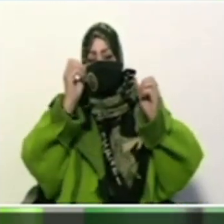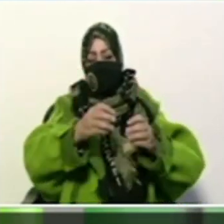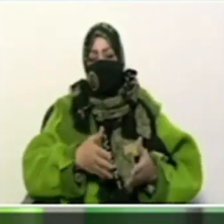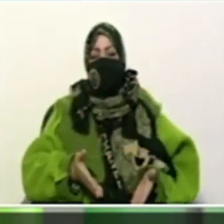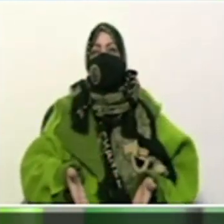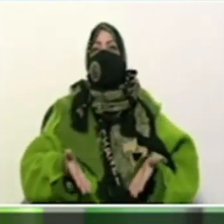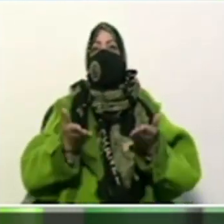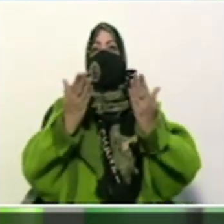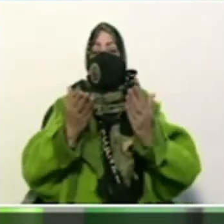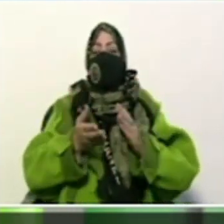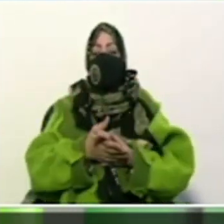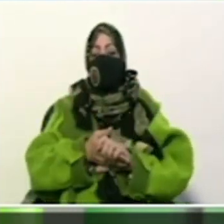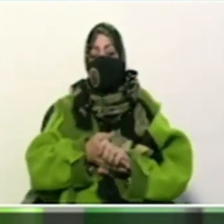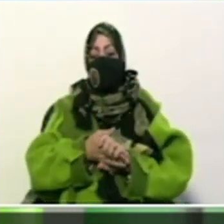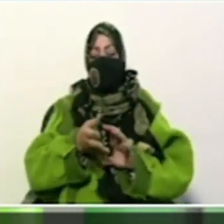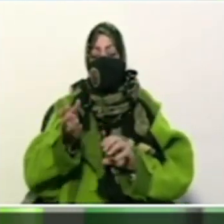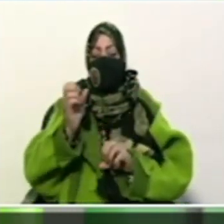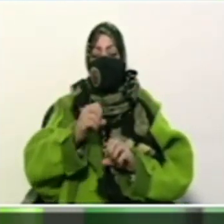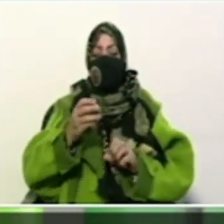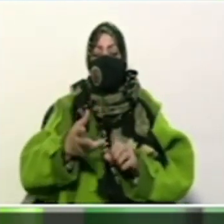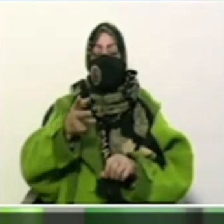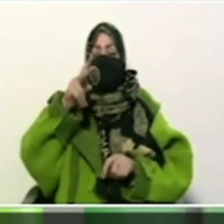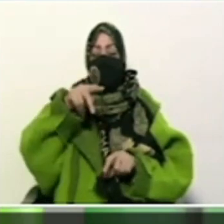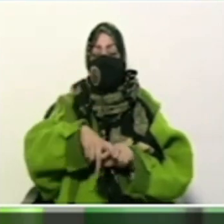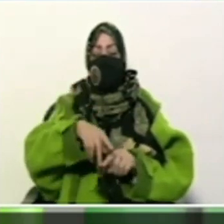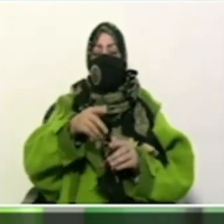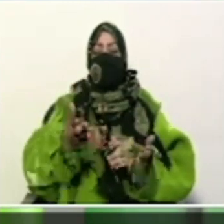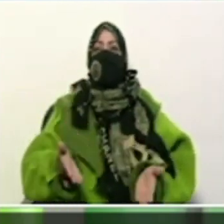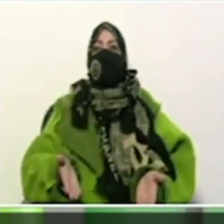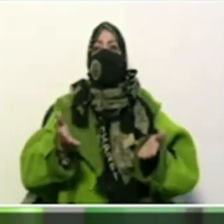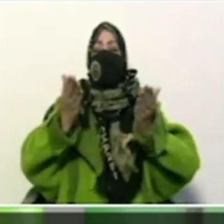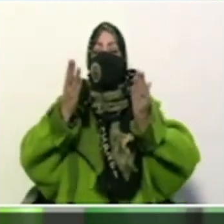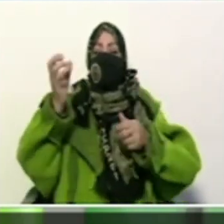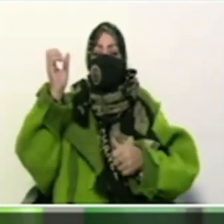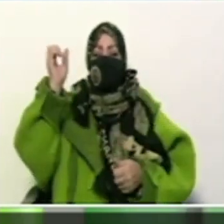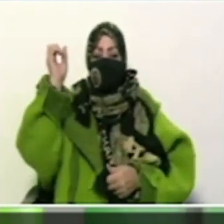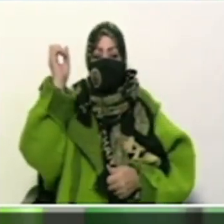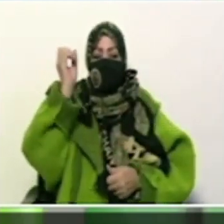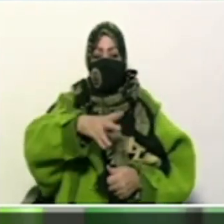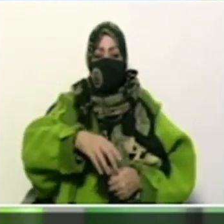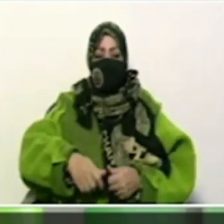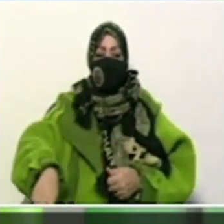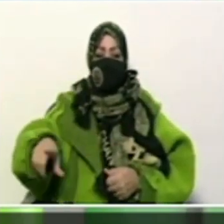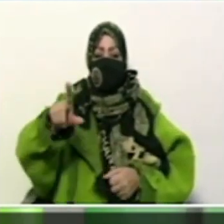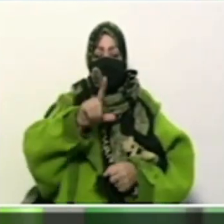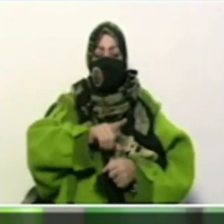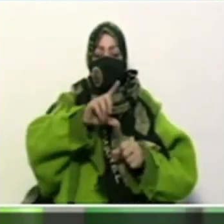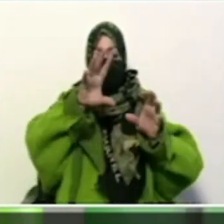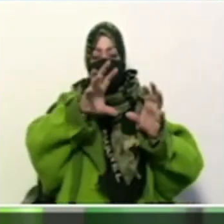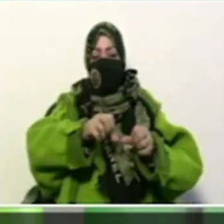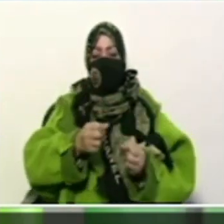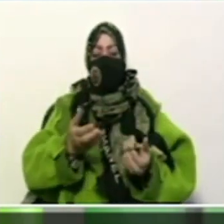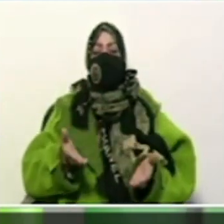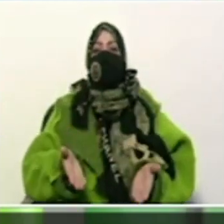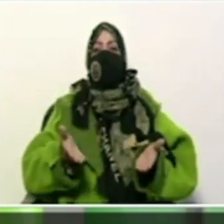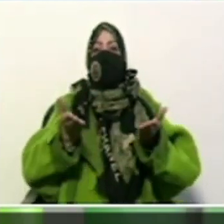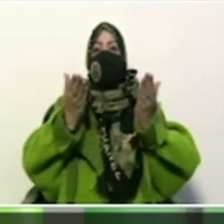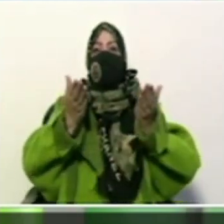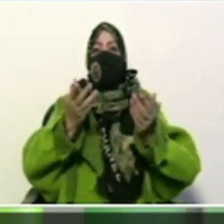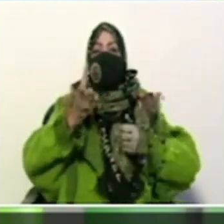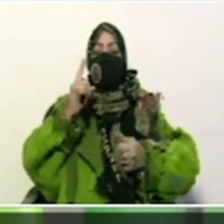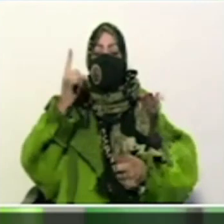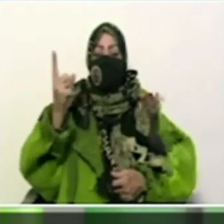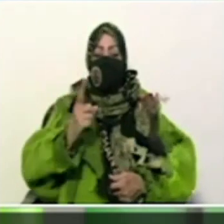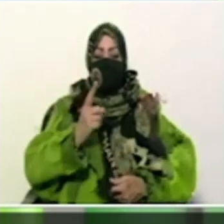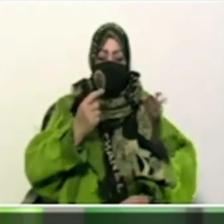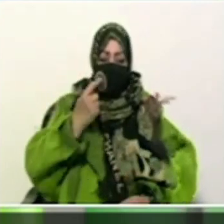جميع العلم ربي الكريم وربي ينصركم والله يرجع عليك فيكم وجزاك خير المحكمة ولعل